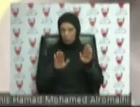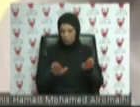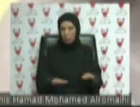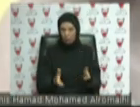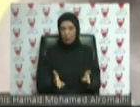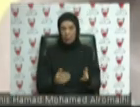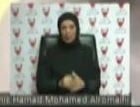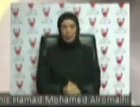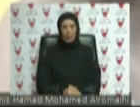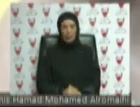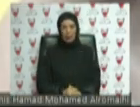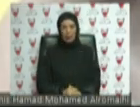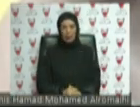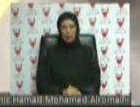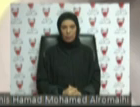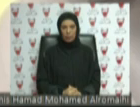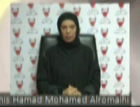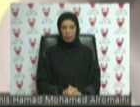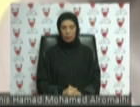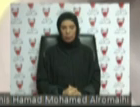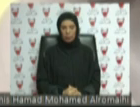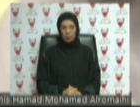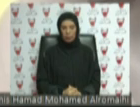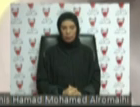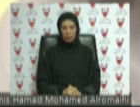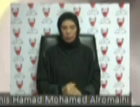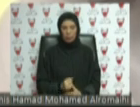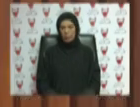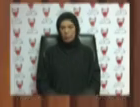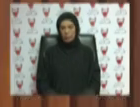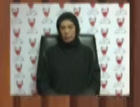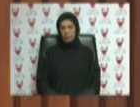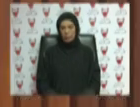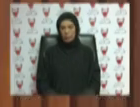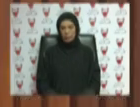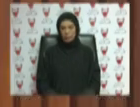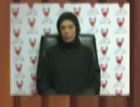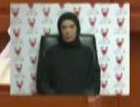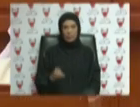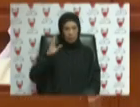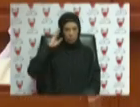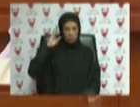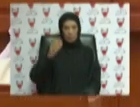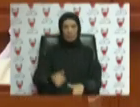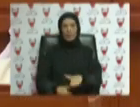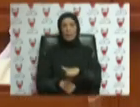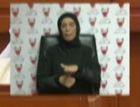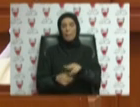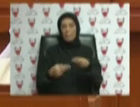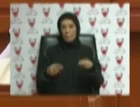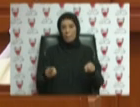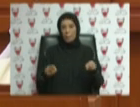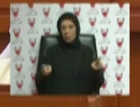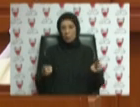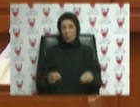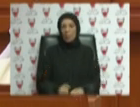مشكورا وكذلك المستشار عبدالله البعينين، يعني تم خلال فترة وجيزة أسابيع إصدار